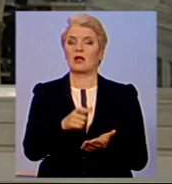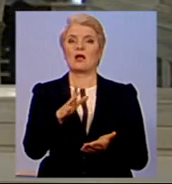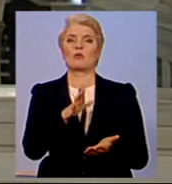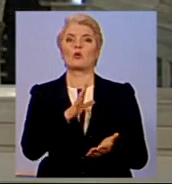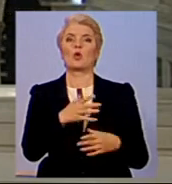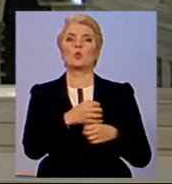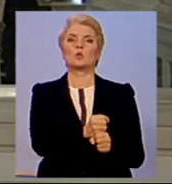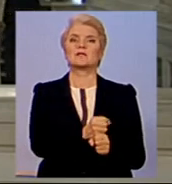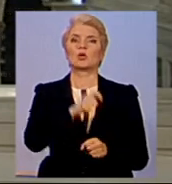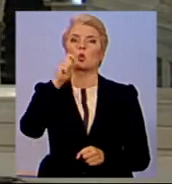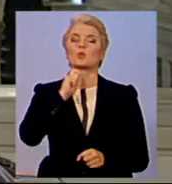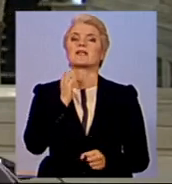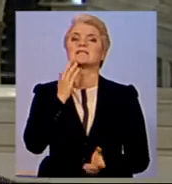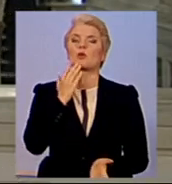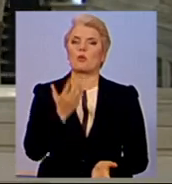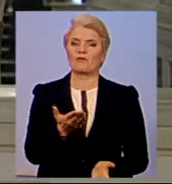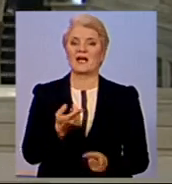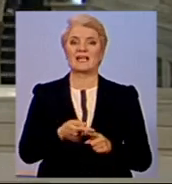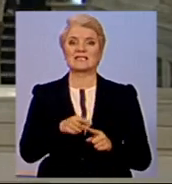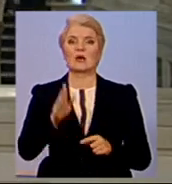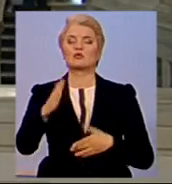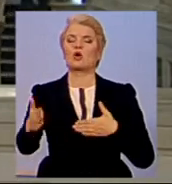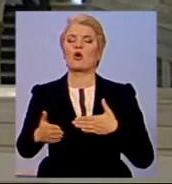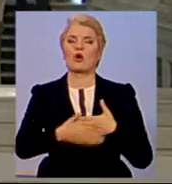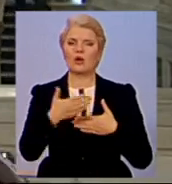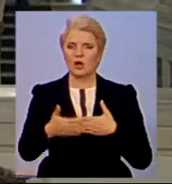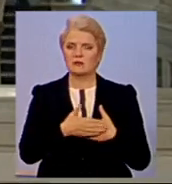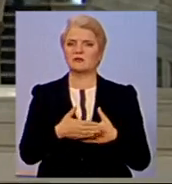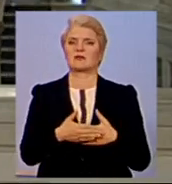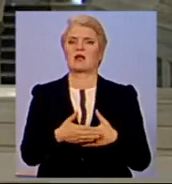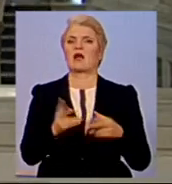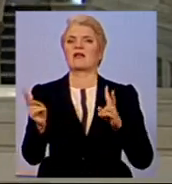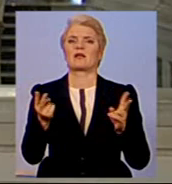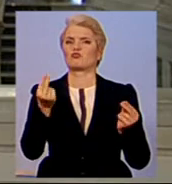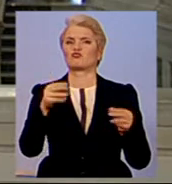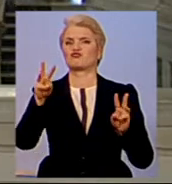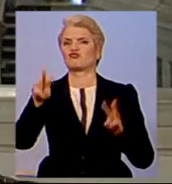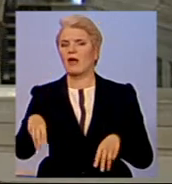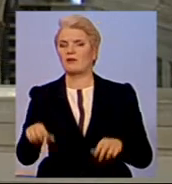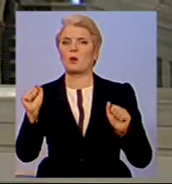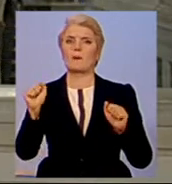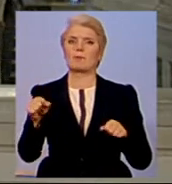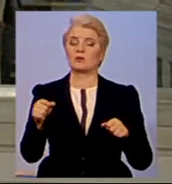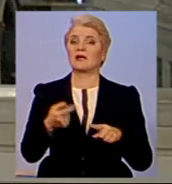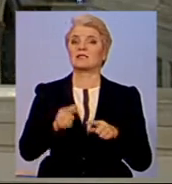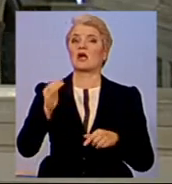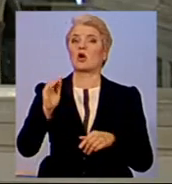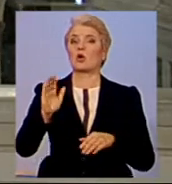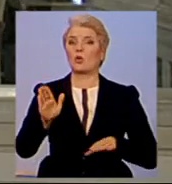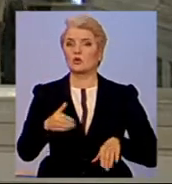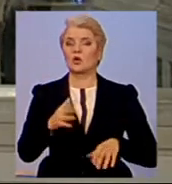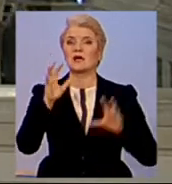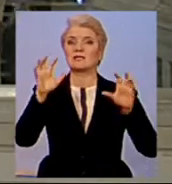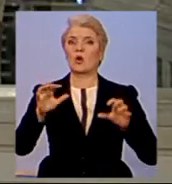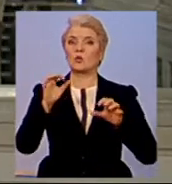утиски українською мовою чи ще щось, це буде каратися, очевидно, якимись штрафами, можливо, це вже буде, коли